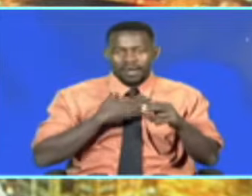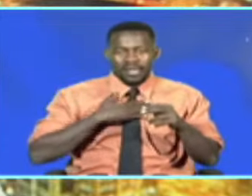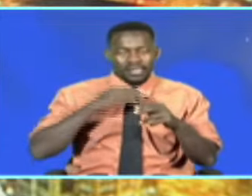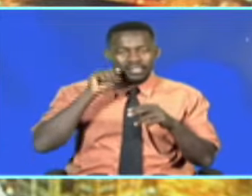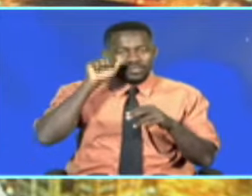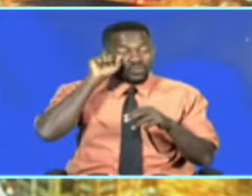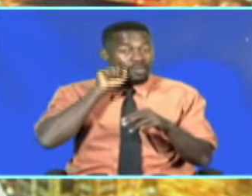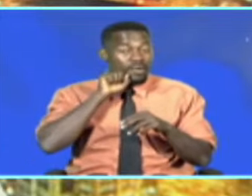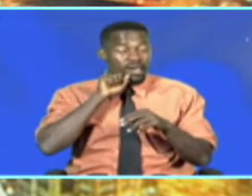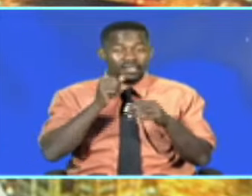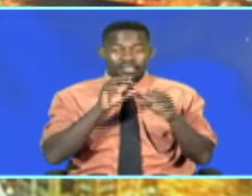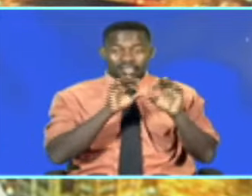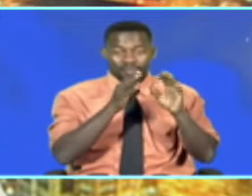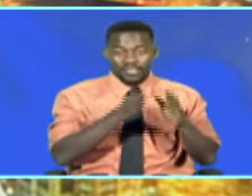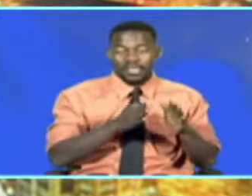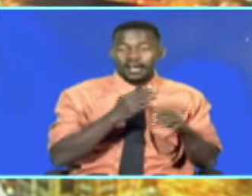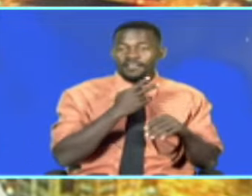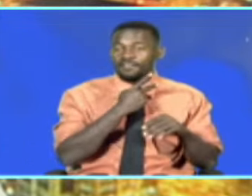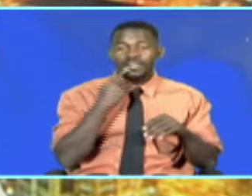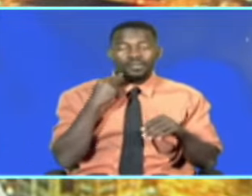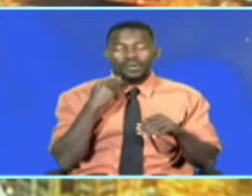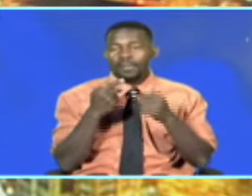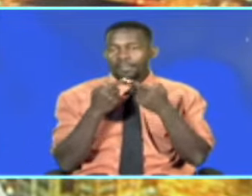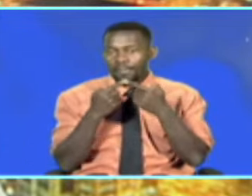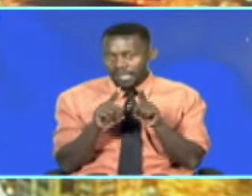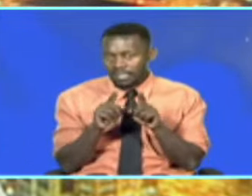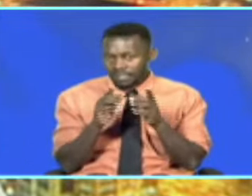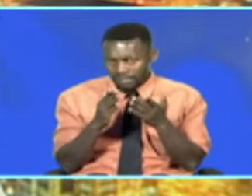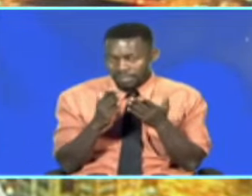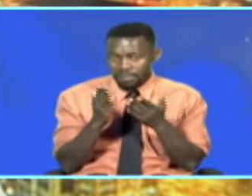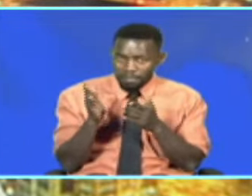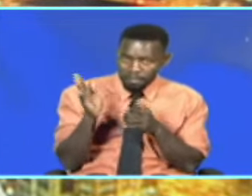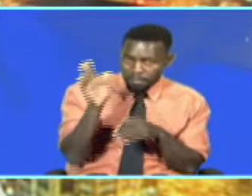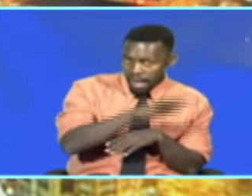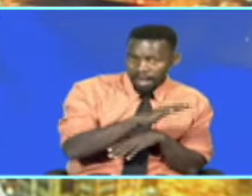amekuwa Filipo Mondi, lakini nataka nikuregeshe katika makao ya bunge ambapo Bistela